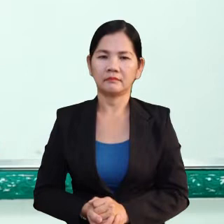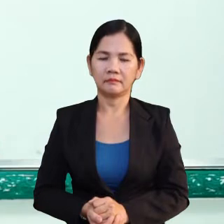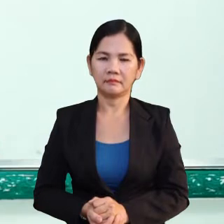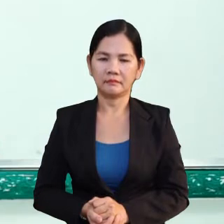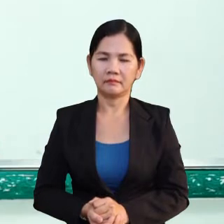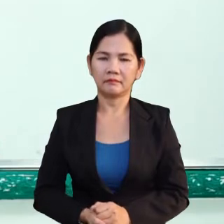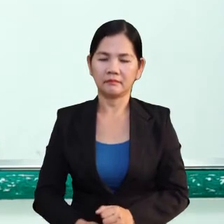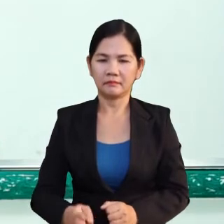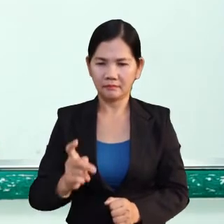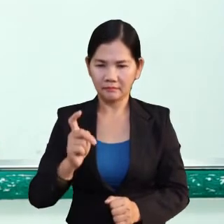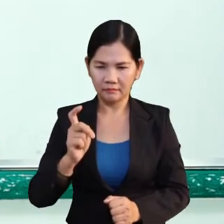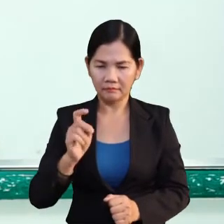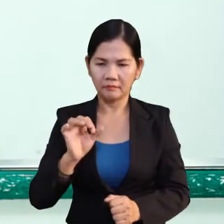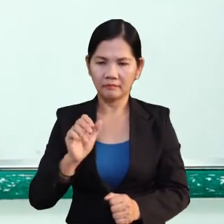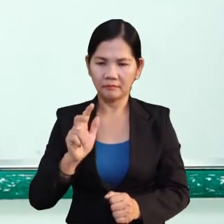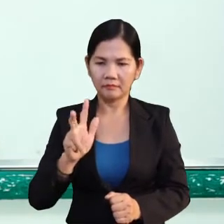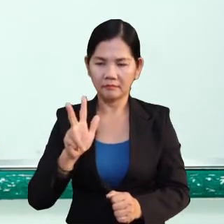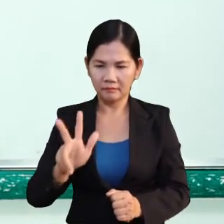ខ